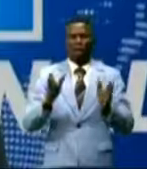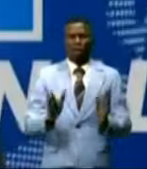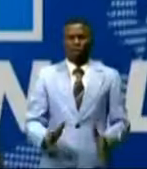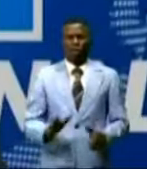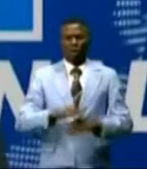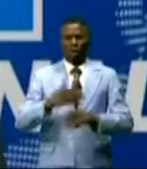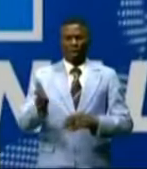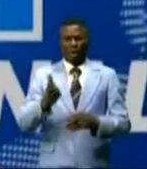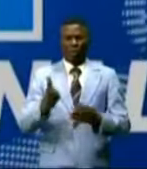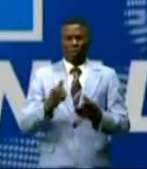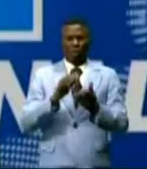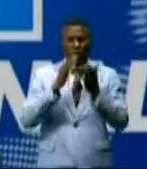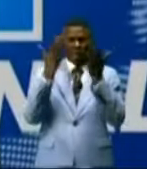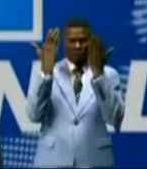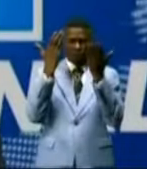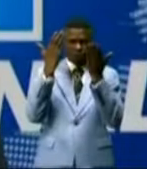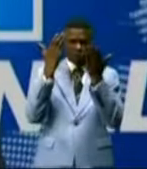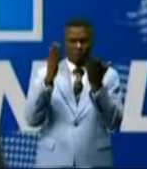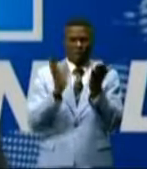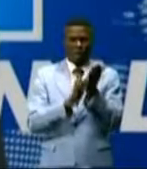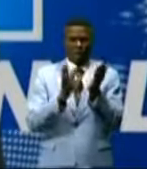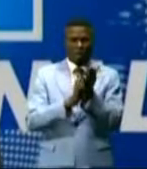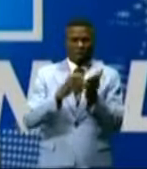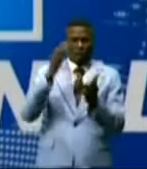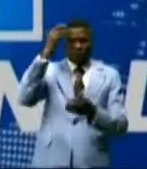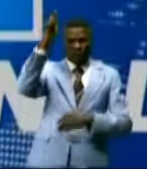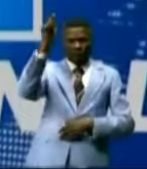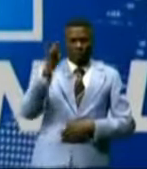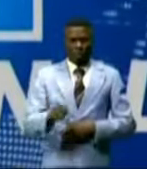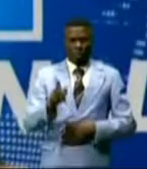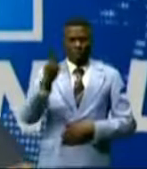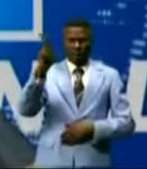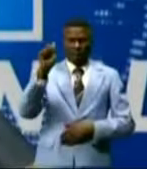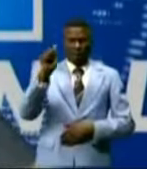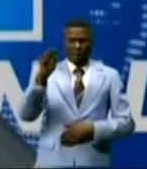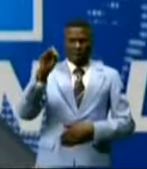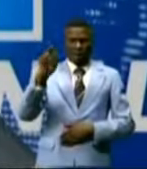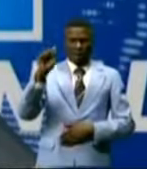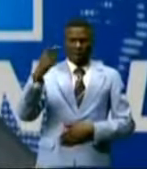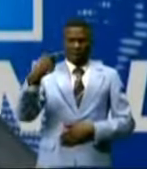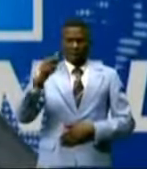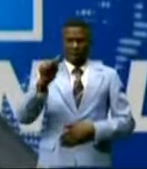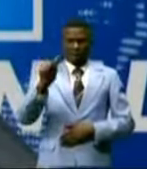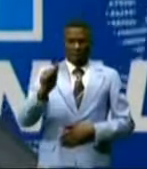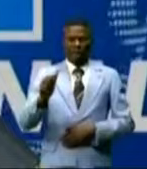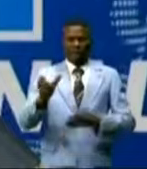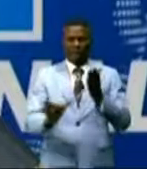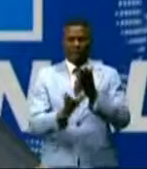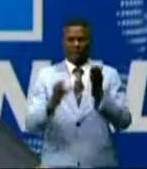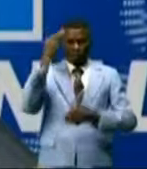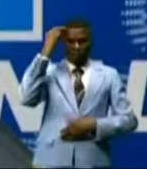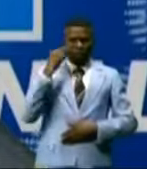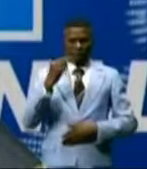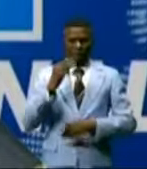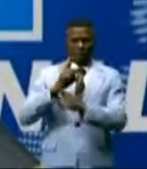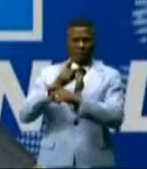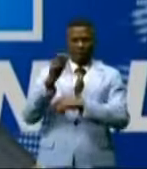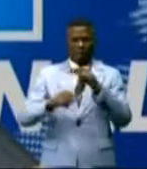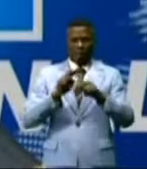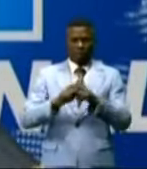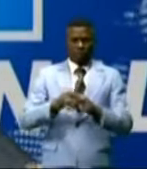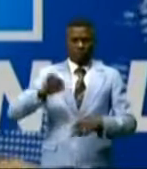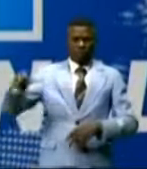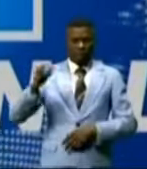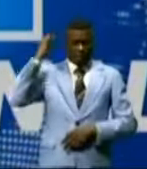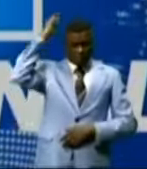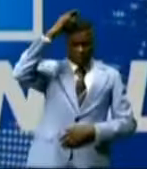avoir fréquenté l'académie militaire de Kananga. La cérémonie de clôture a été présidée par le vice-premier ministre, ministre de la Défense nationale et des